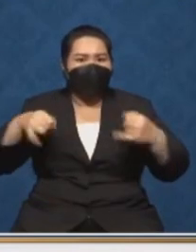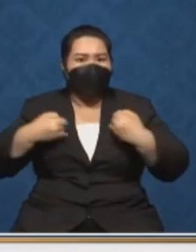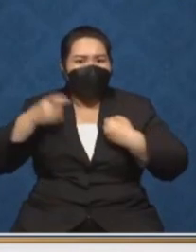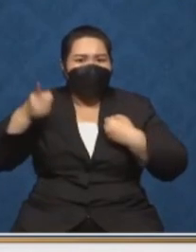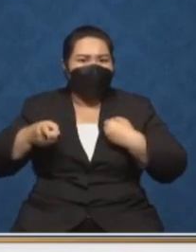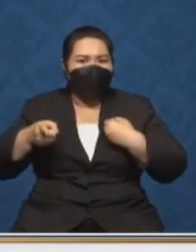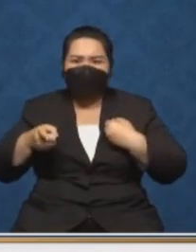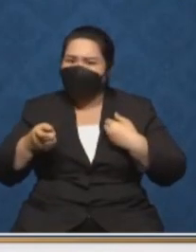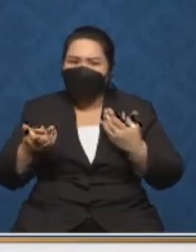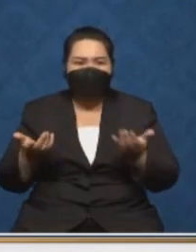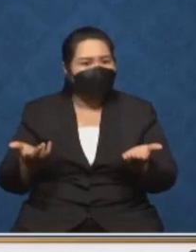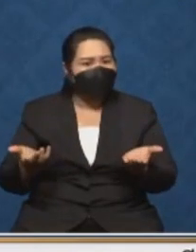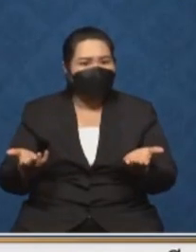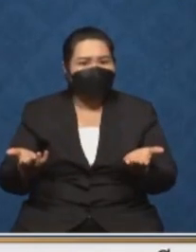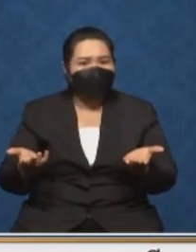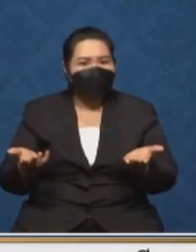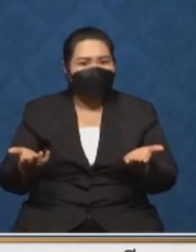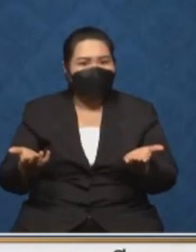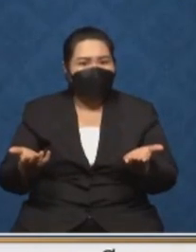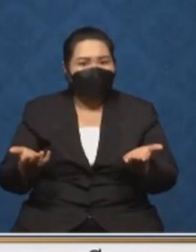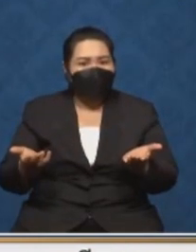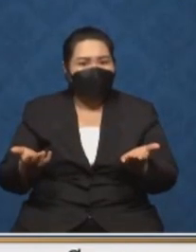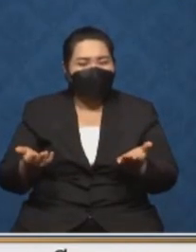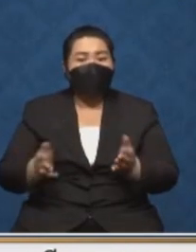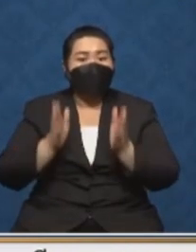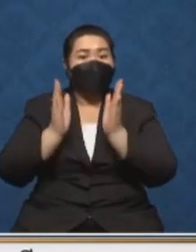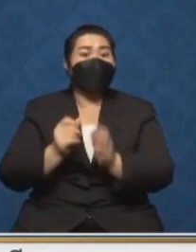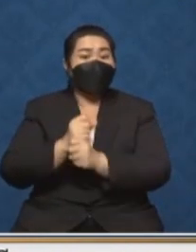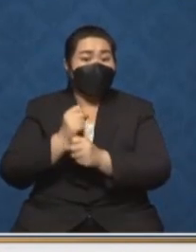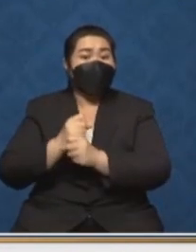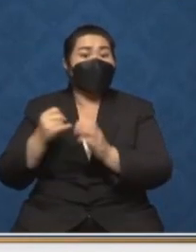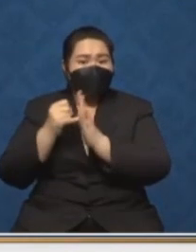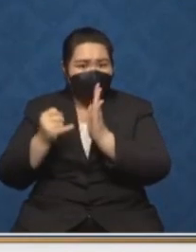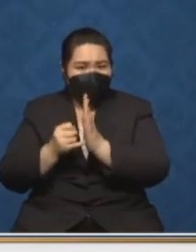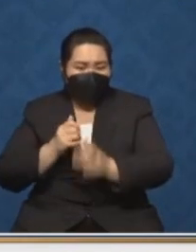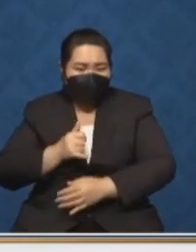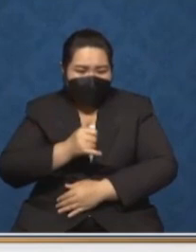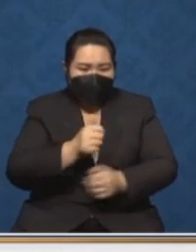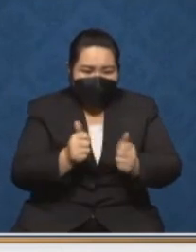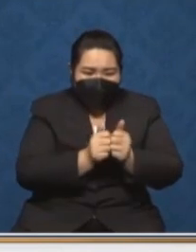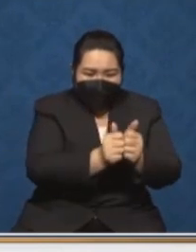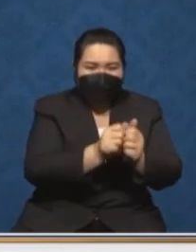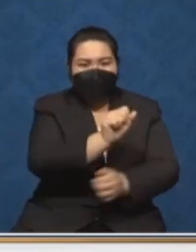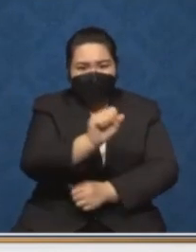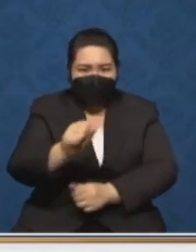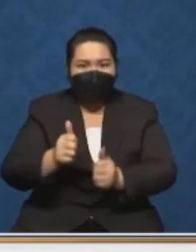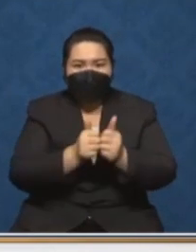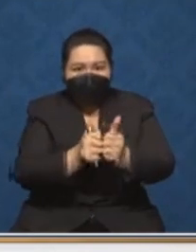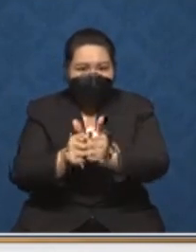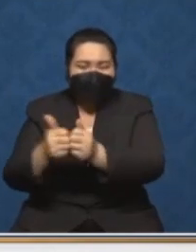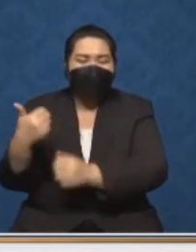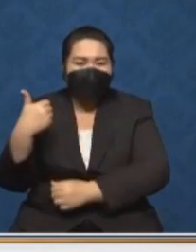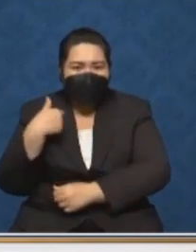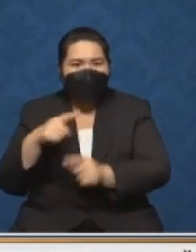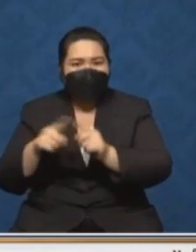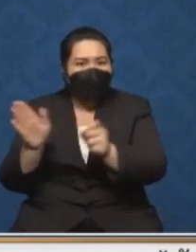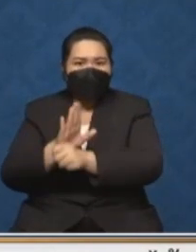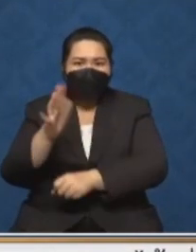ื่อง มาเจ้นมาวงอะไรเลยมีเจ้าหน้ที่ในจัหวัด ออกไปร่มกสดสอบ้าง เป็นบางส่วน